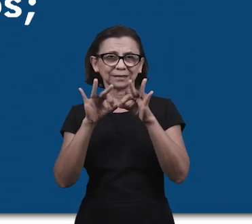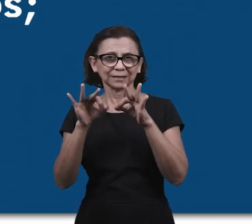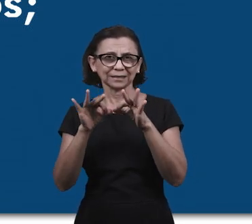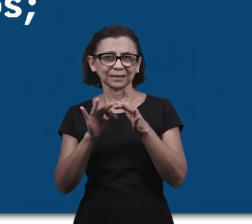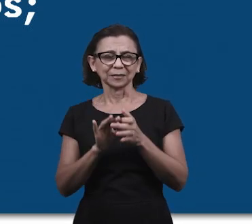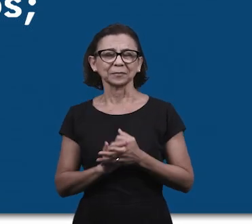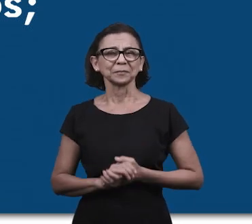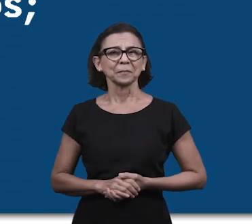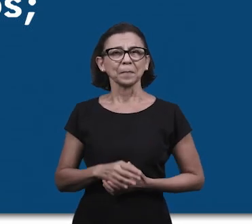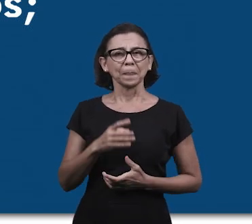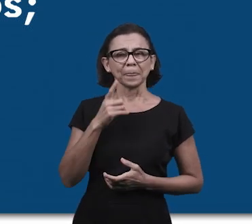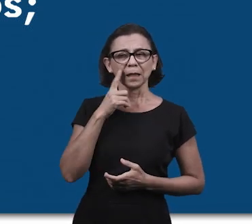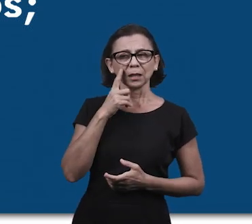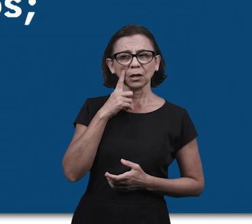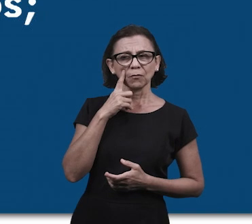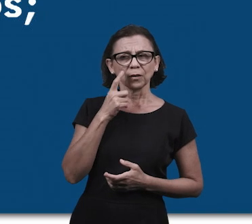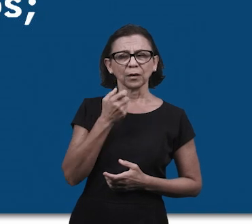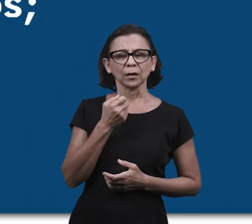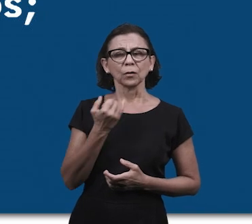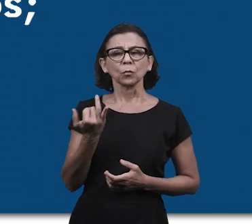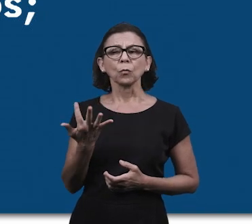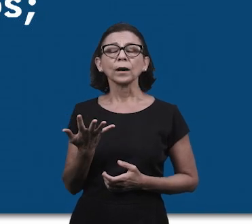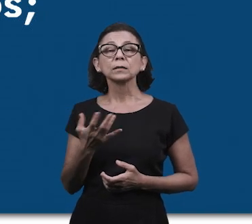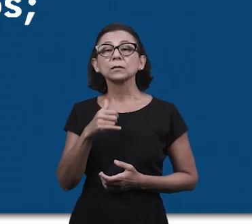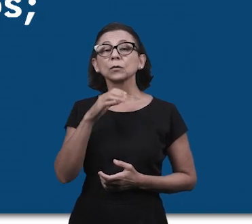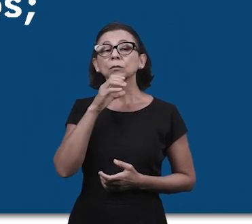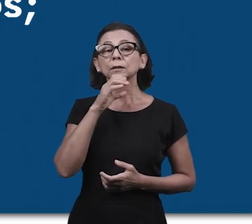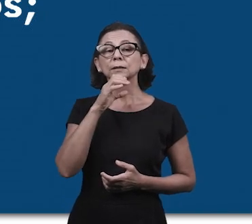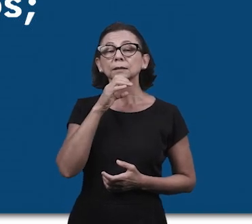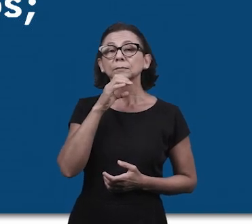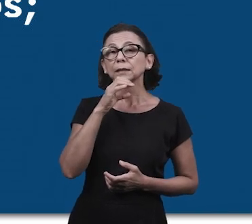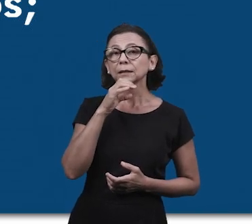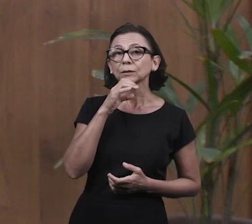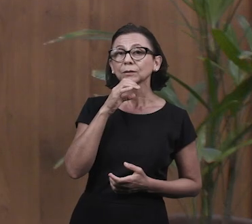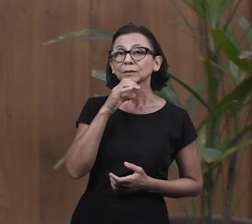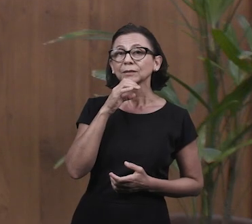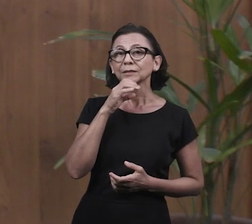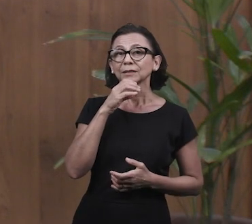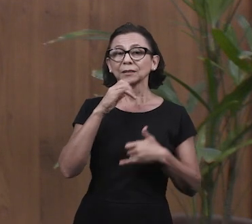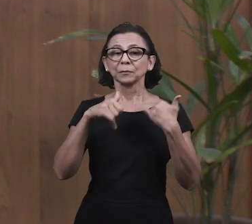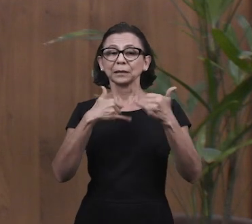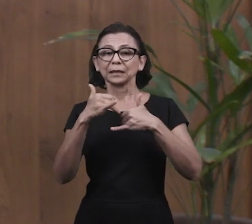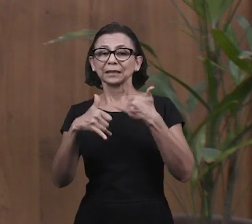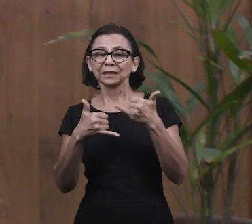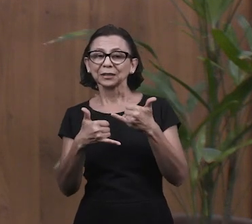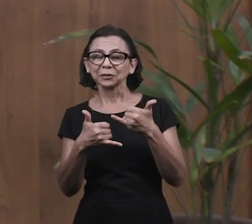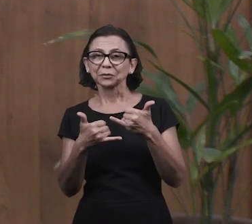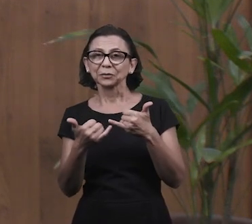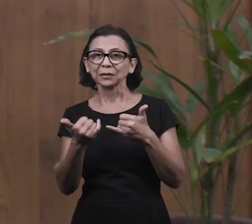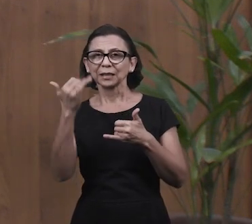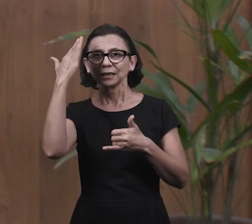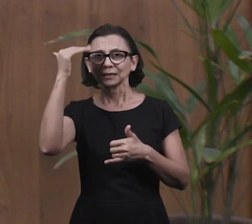avec les connaissances, donc quelles sont les connaissances demandées pour le jeu,